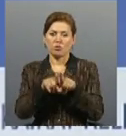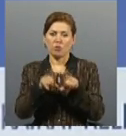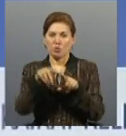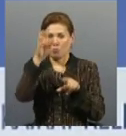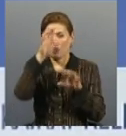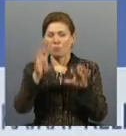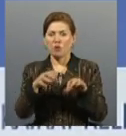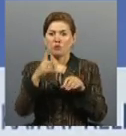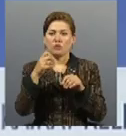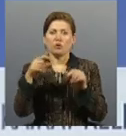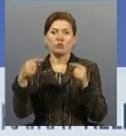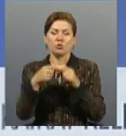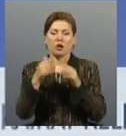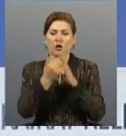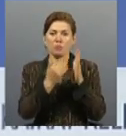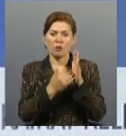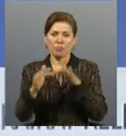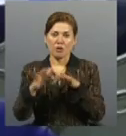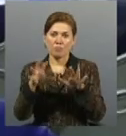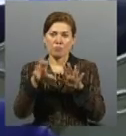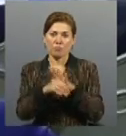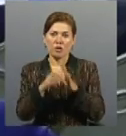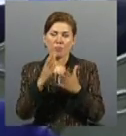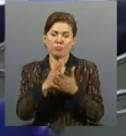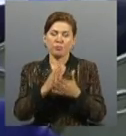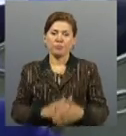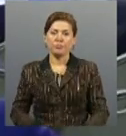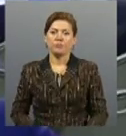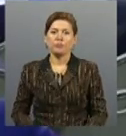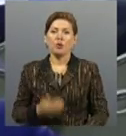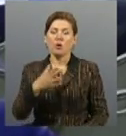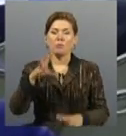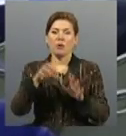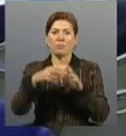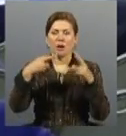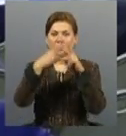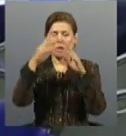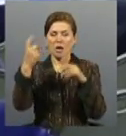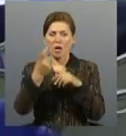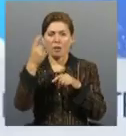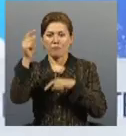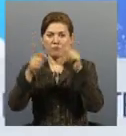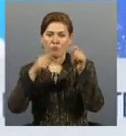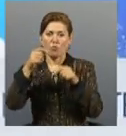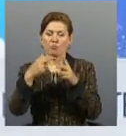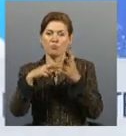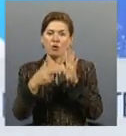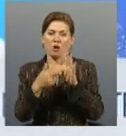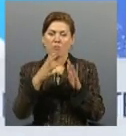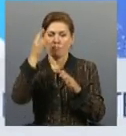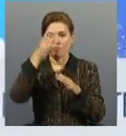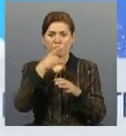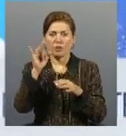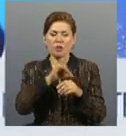елбасы 100 нақты қадам бағдарламасын да енгізді. Сонымен қатар Астана экономикалық форумының жоспары бойынша